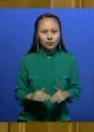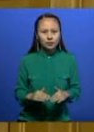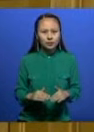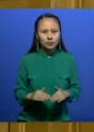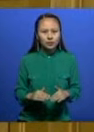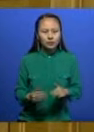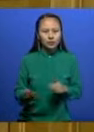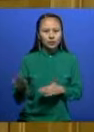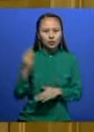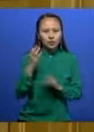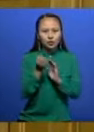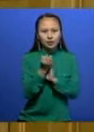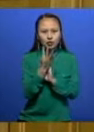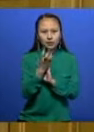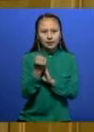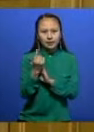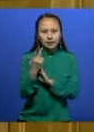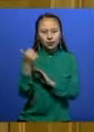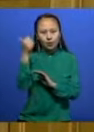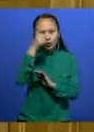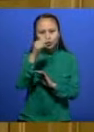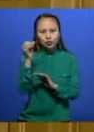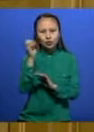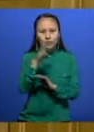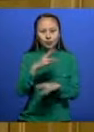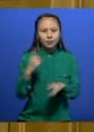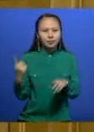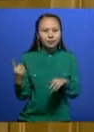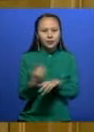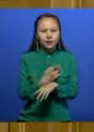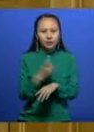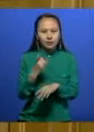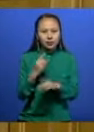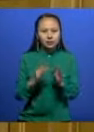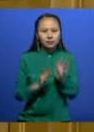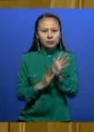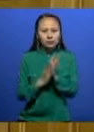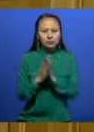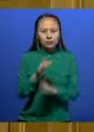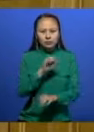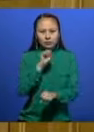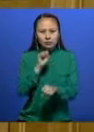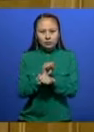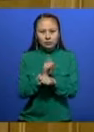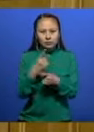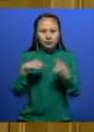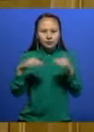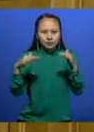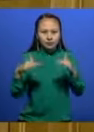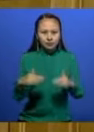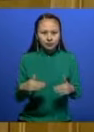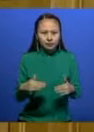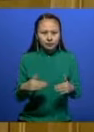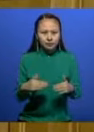жылы 14-ші жылы 13-ші жылғымен салыстырғанда бірінші рет осы өсу қарқыны тоқталып төмендеуге